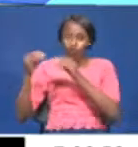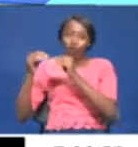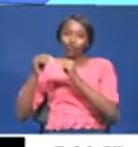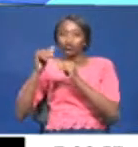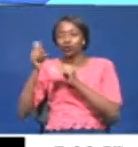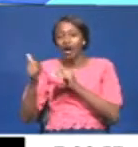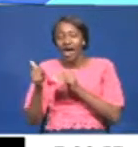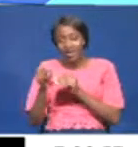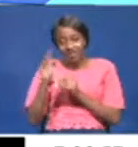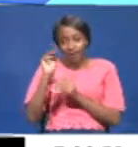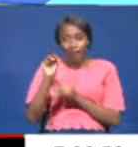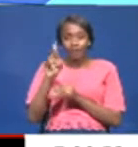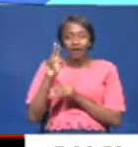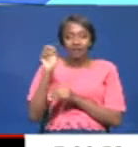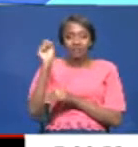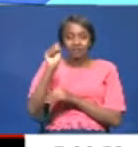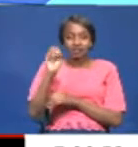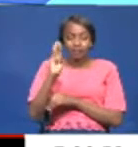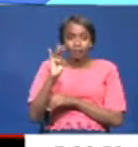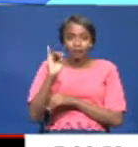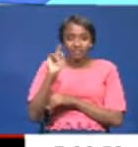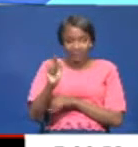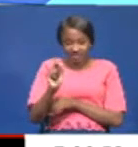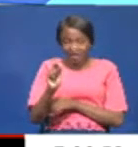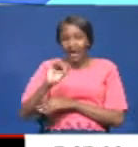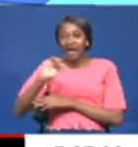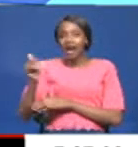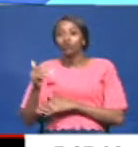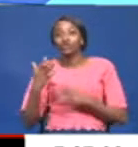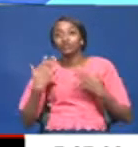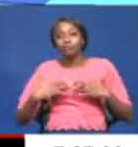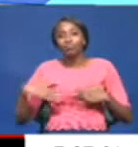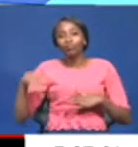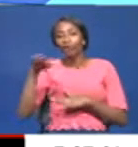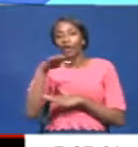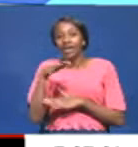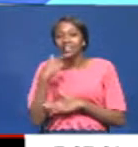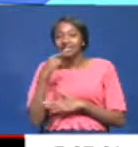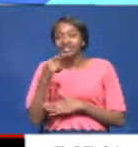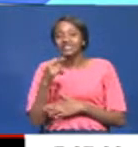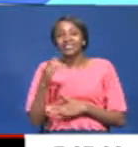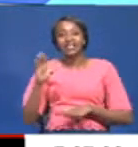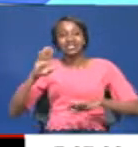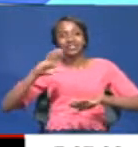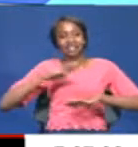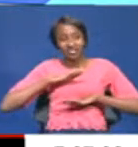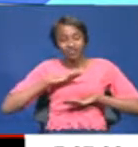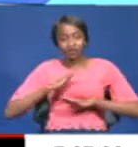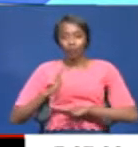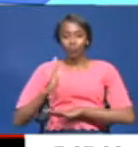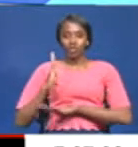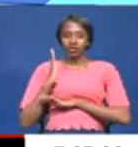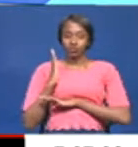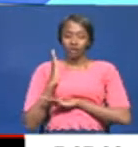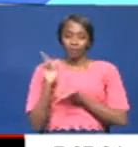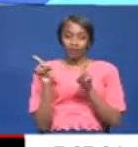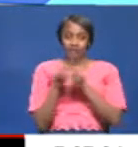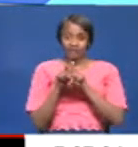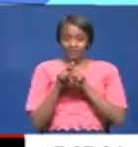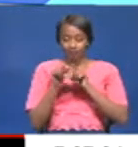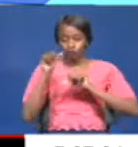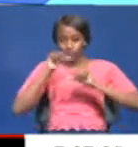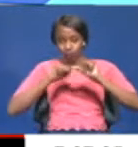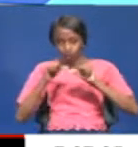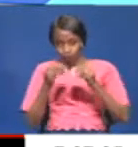Marsabit ambapo wakazi wa kaunti hiyo wameelezea kuridhika kwao na operesheni ya usalama inayoendelea ili kukabiliana na vitendo